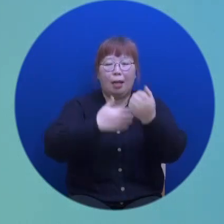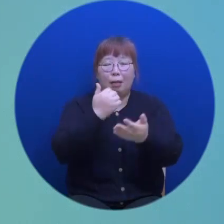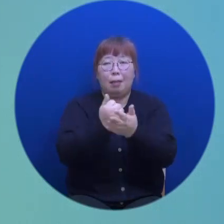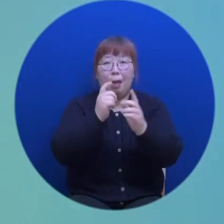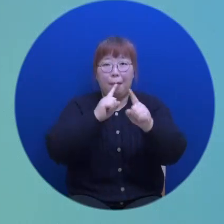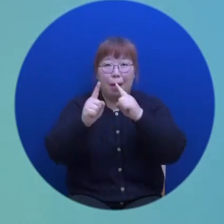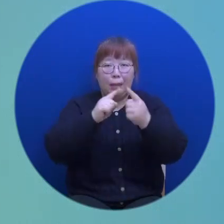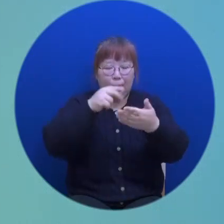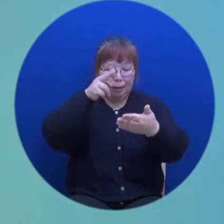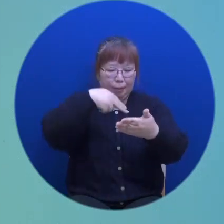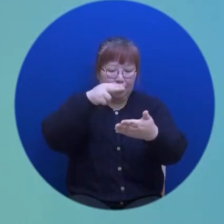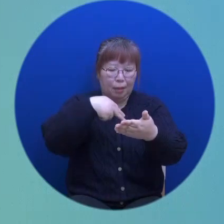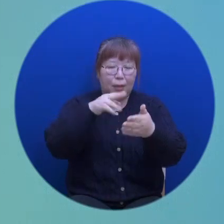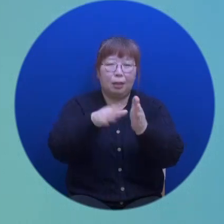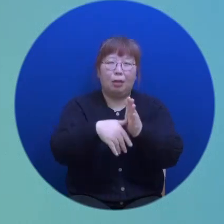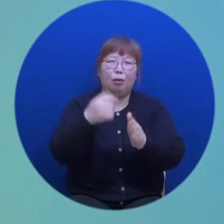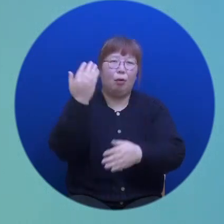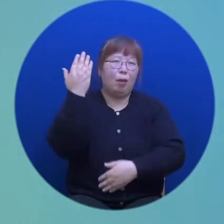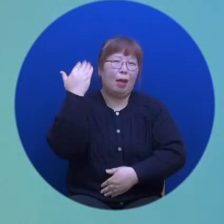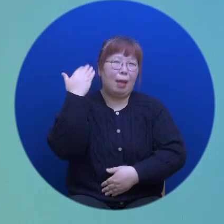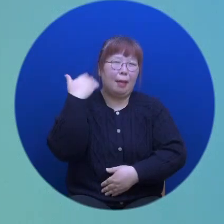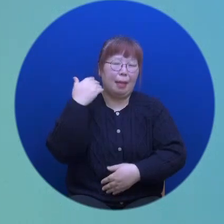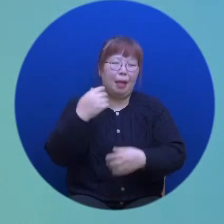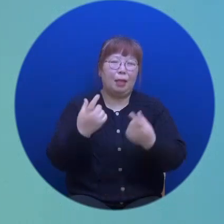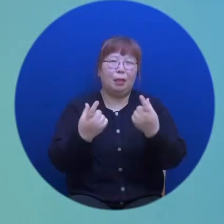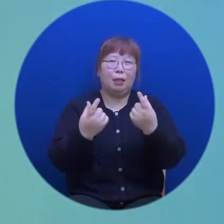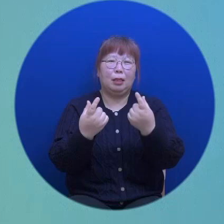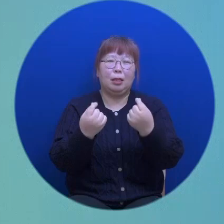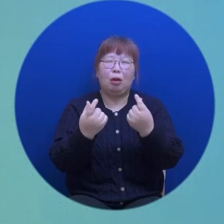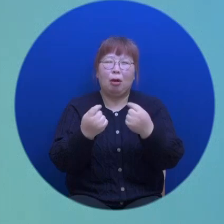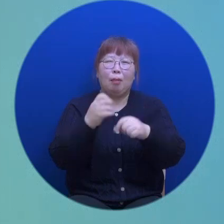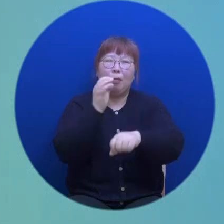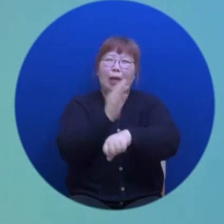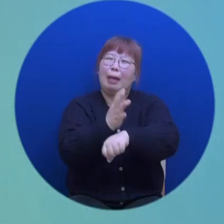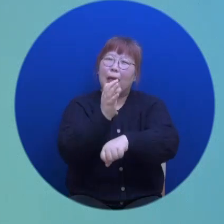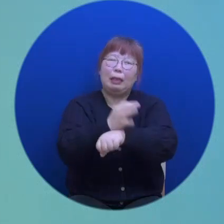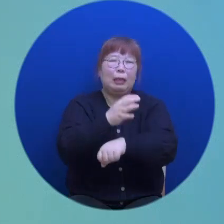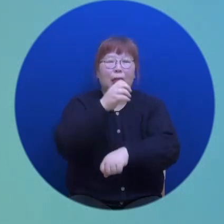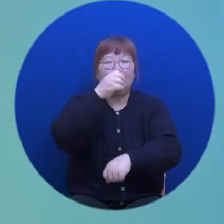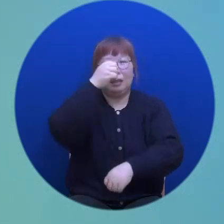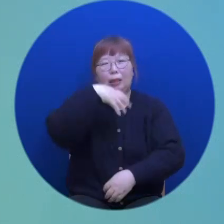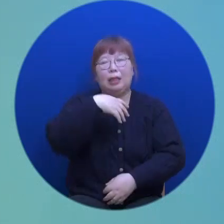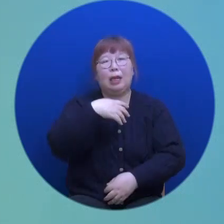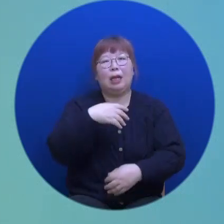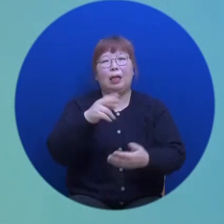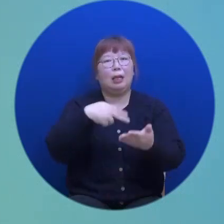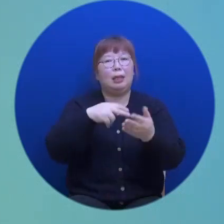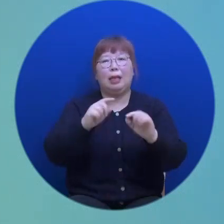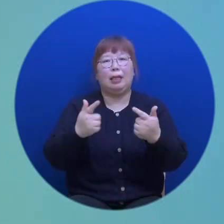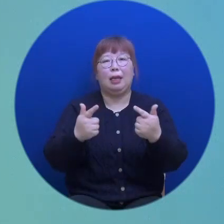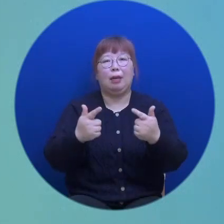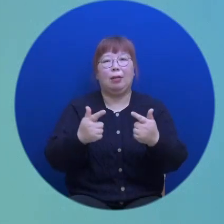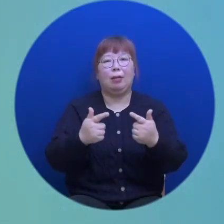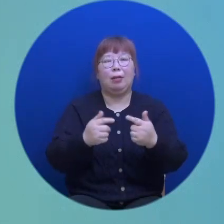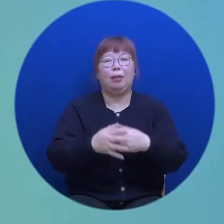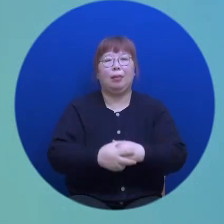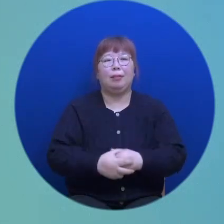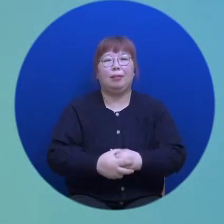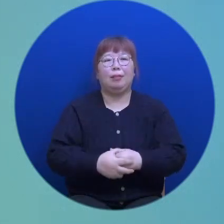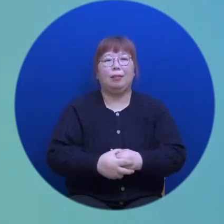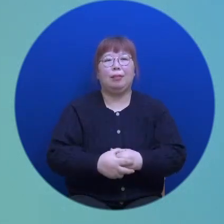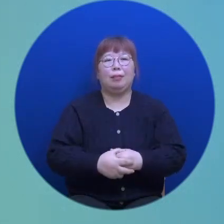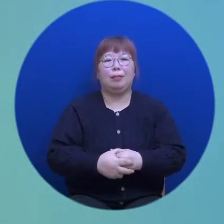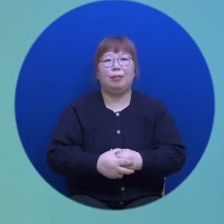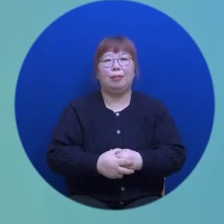때도 예전같이 그냥 읽을 수가 없어요. 호세아 11장 8절 말씀, 이런 말씀들을